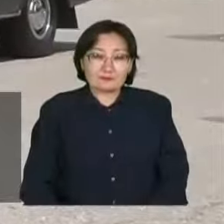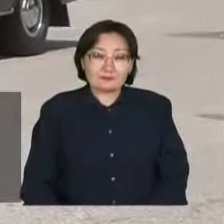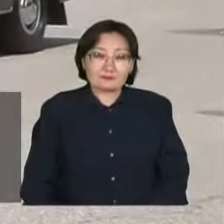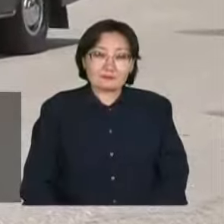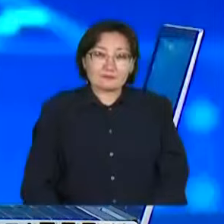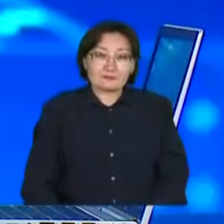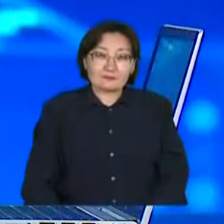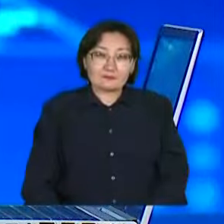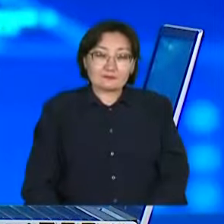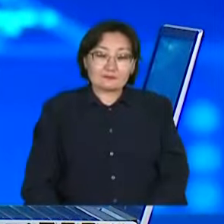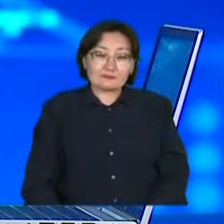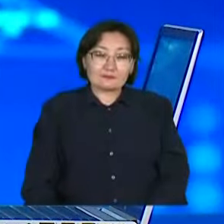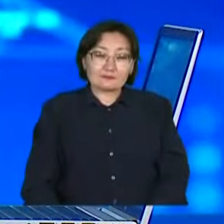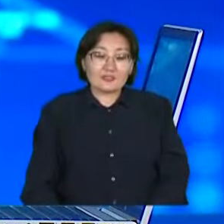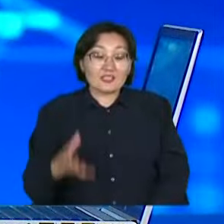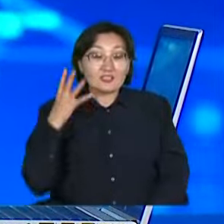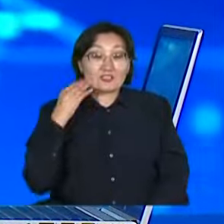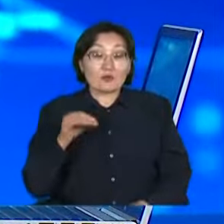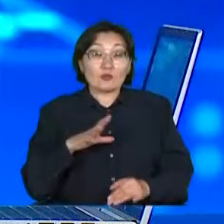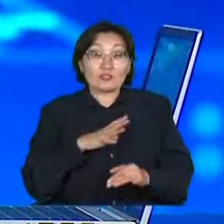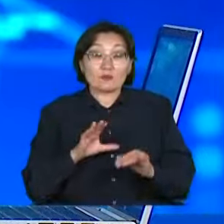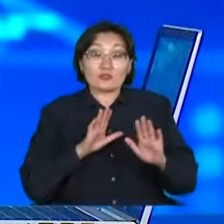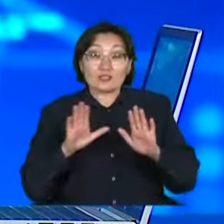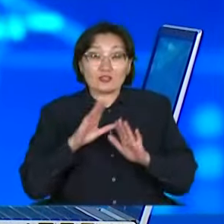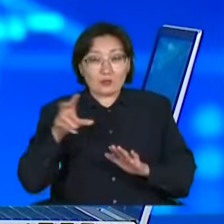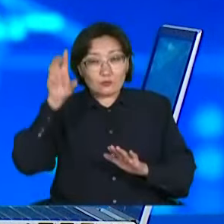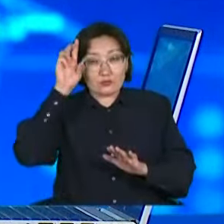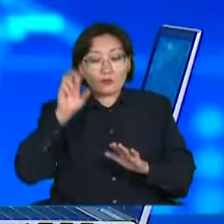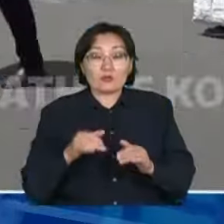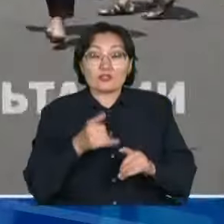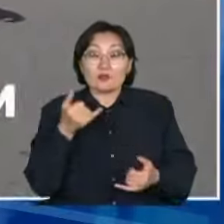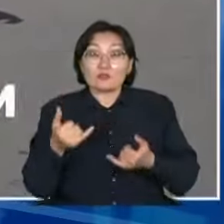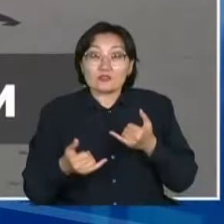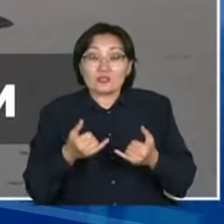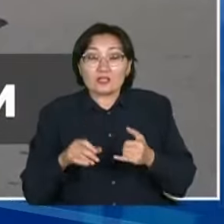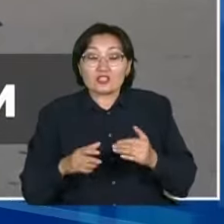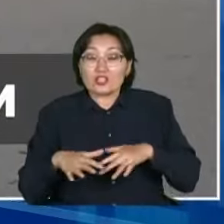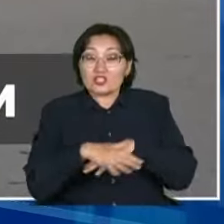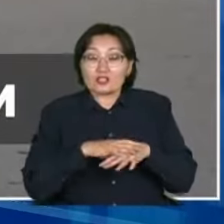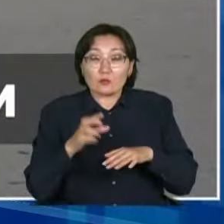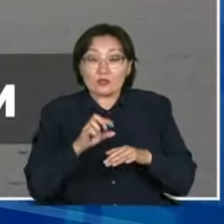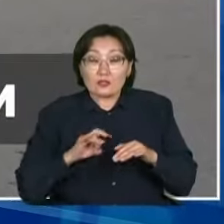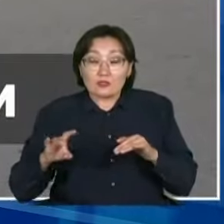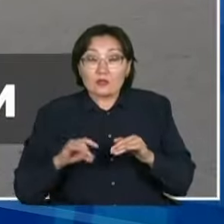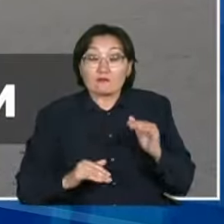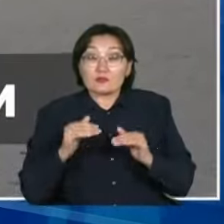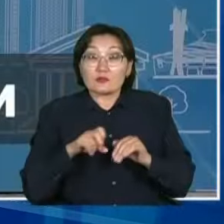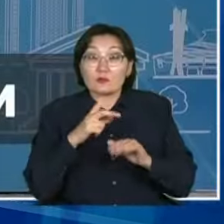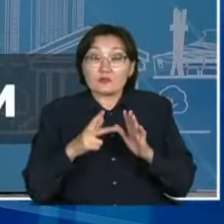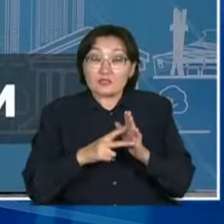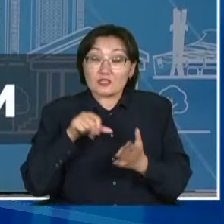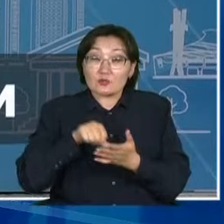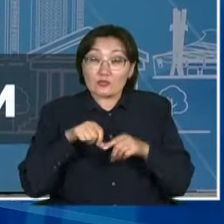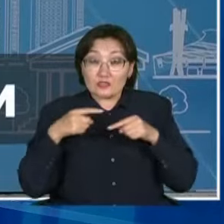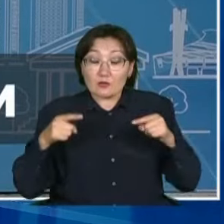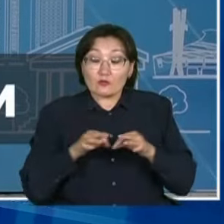Алматы. В Алматы состоялась ярмарка государственных услуг для жителей Бостандыхского района. Свыше 18 представителей из